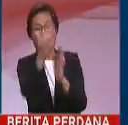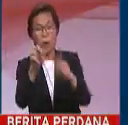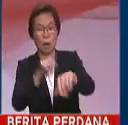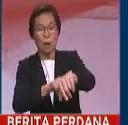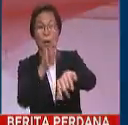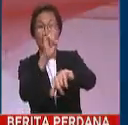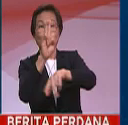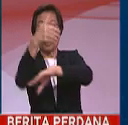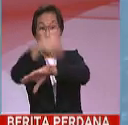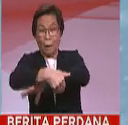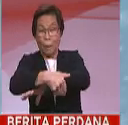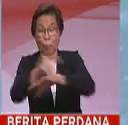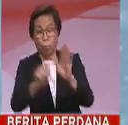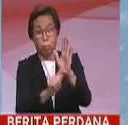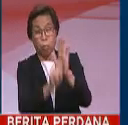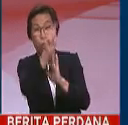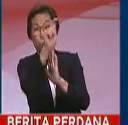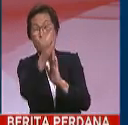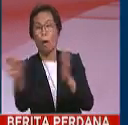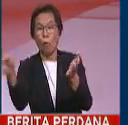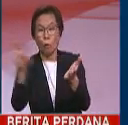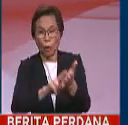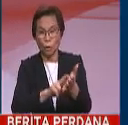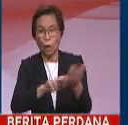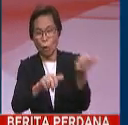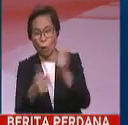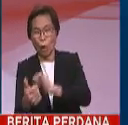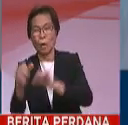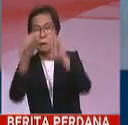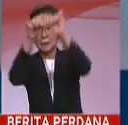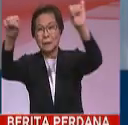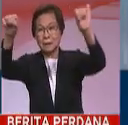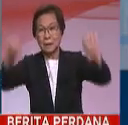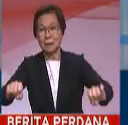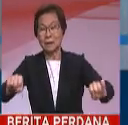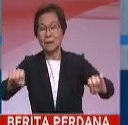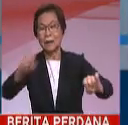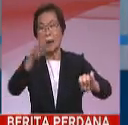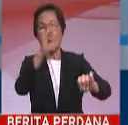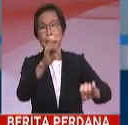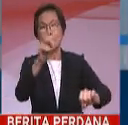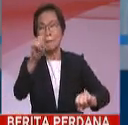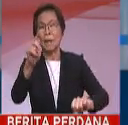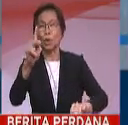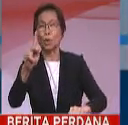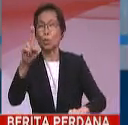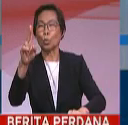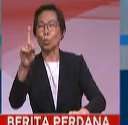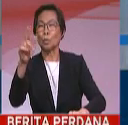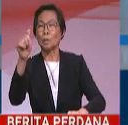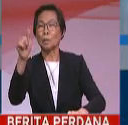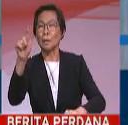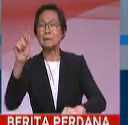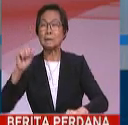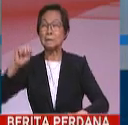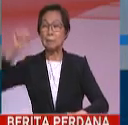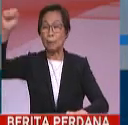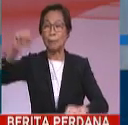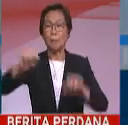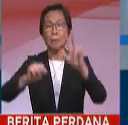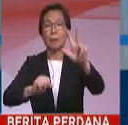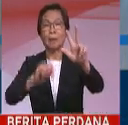jam 7 malam tadi telah pun dicatatkan oleh Stesen Meteorologi Kudat Negeri Sabah sebanyak